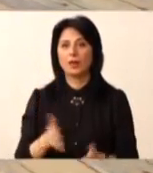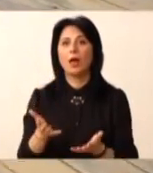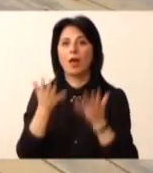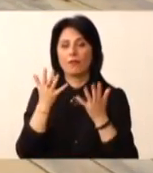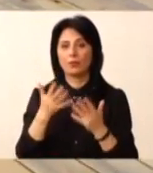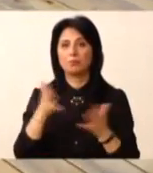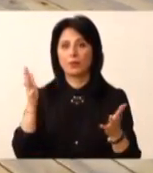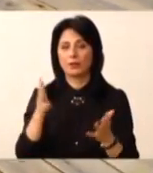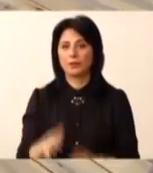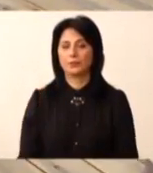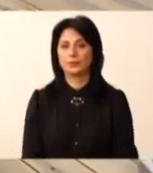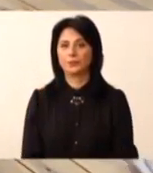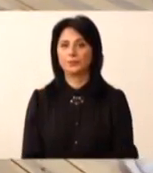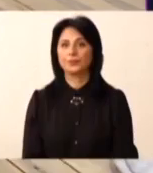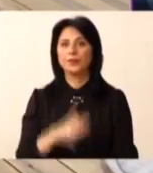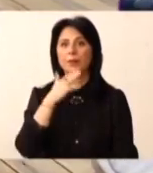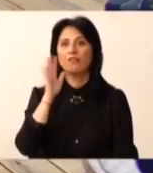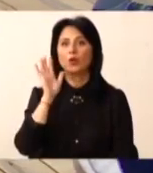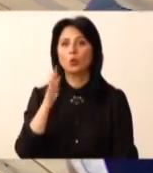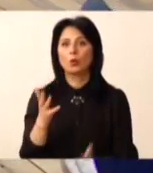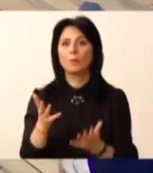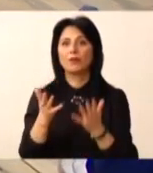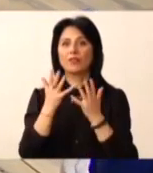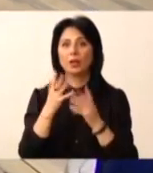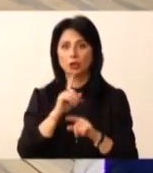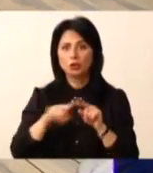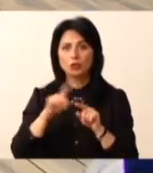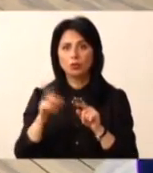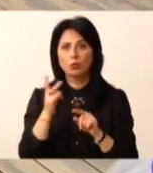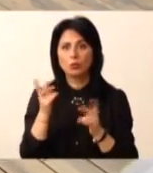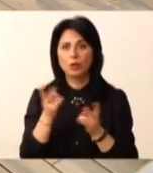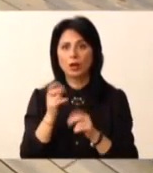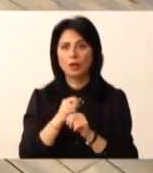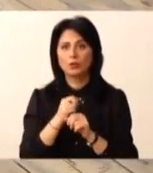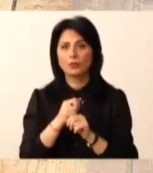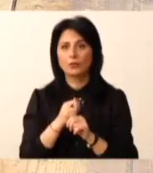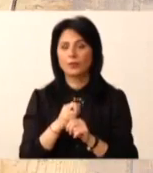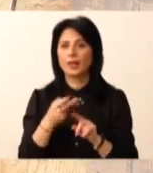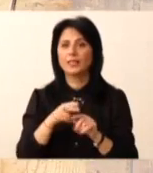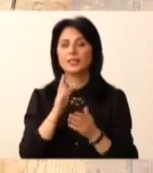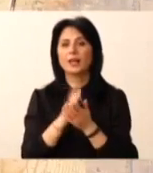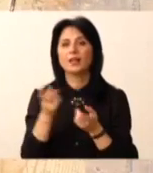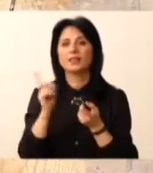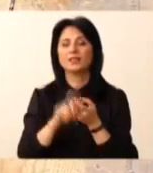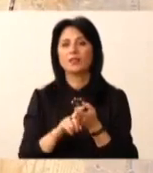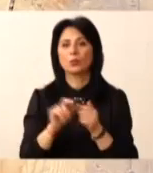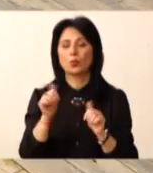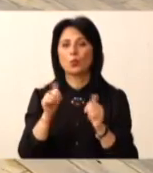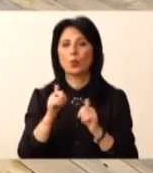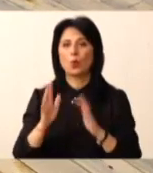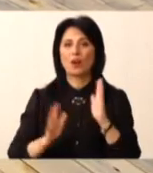ეფექტური და ბევრად უფრო მკვეთრად. ასეთი კარა უნდა გააკეთოს ყველა. ეს არის დამოკიდებული იმაზე,